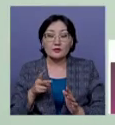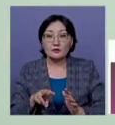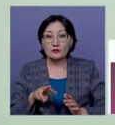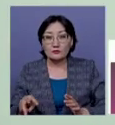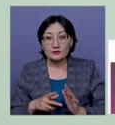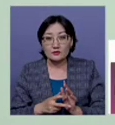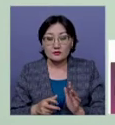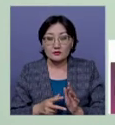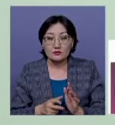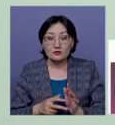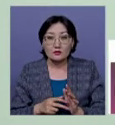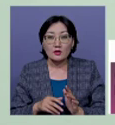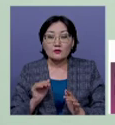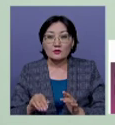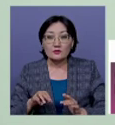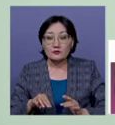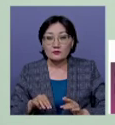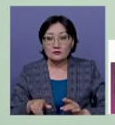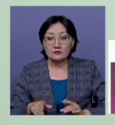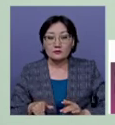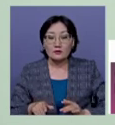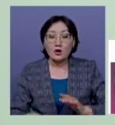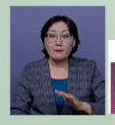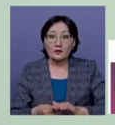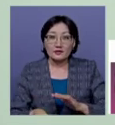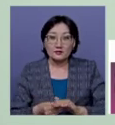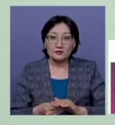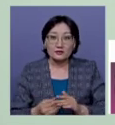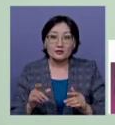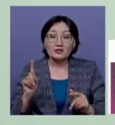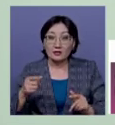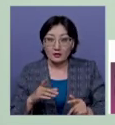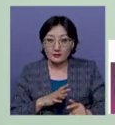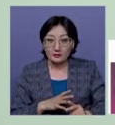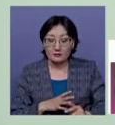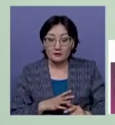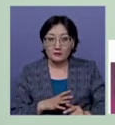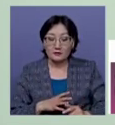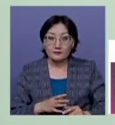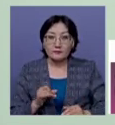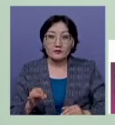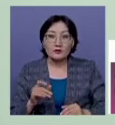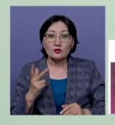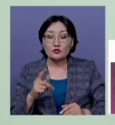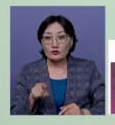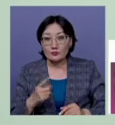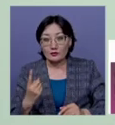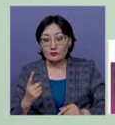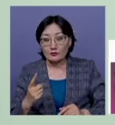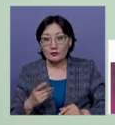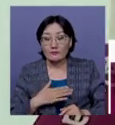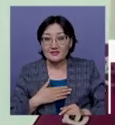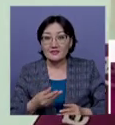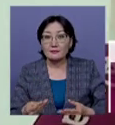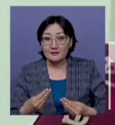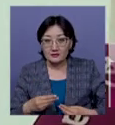2 миллион затты беріп, 800 мың пара ретінде талап еткен. Яғни үштен бір бөлігін бізге бересін